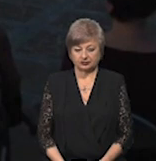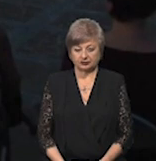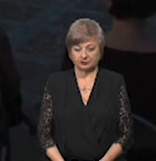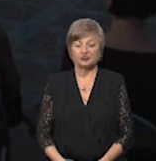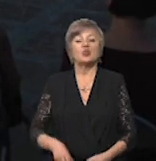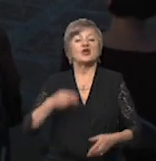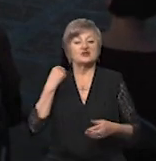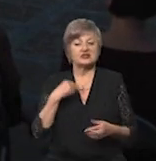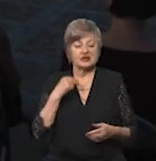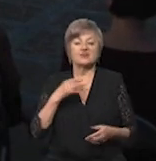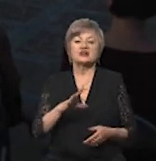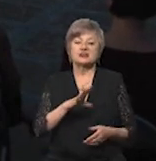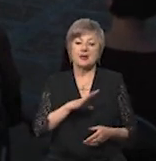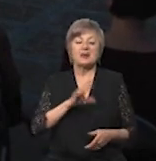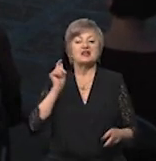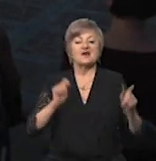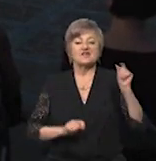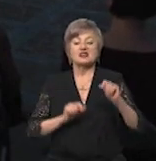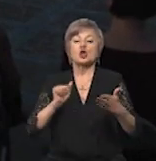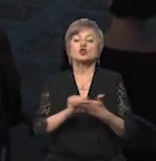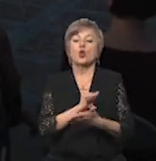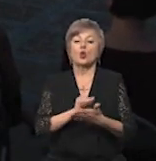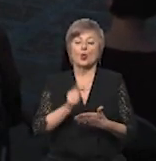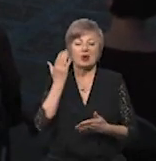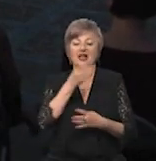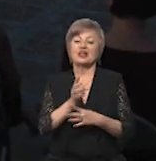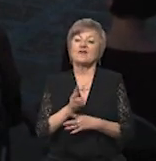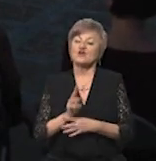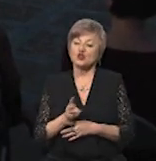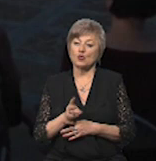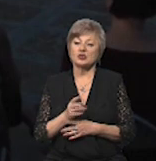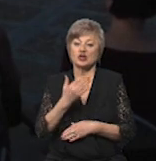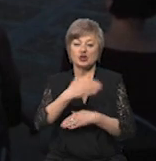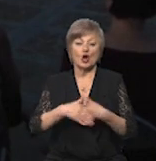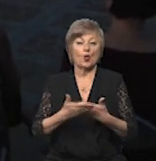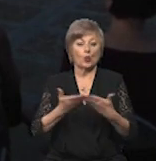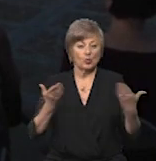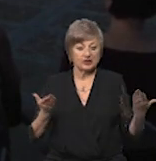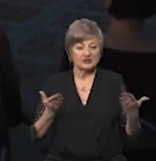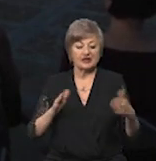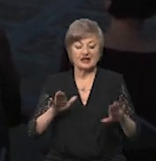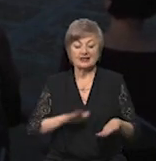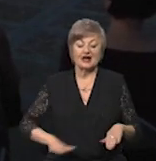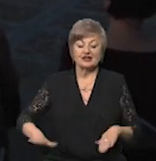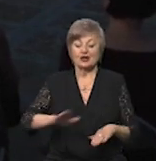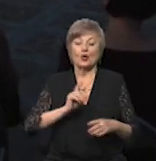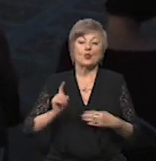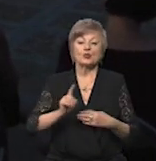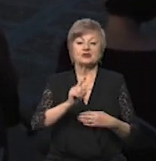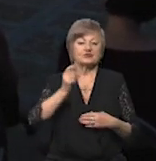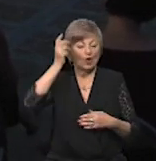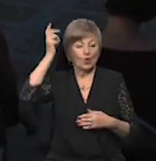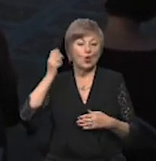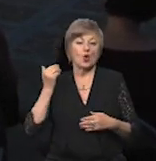У Запоріжжі відбувся фестиваль документального кіно «Просто неба». На територію музею історії запорізького